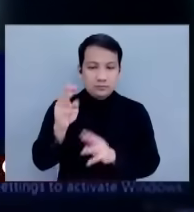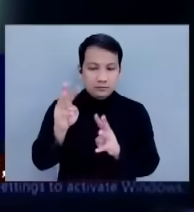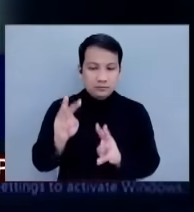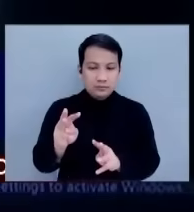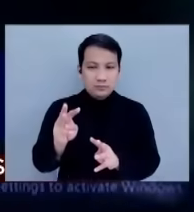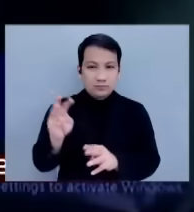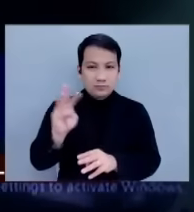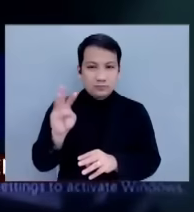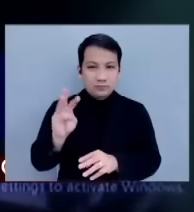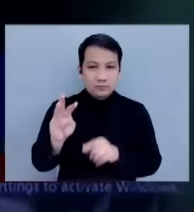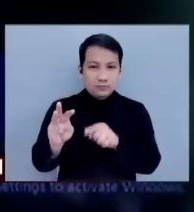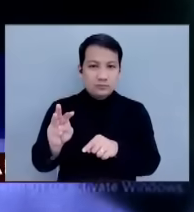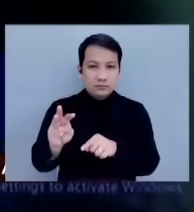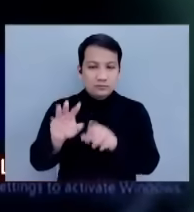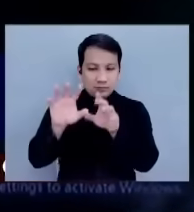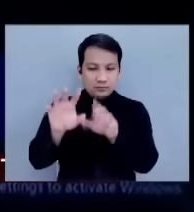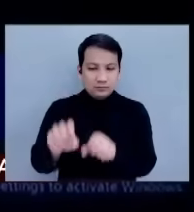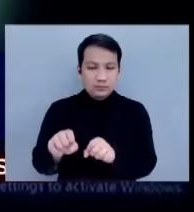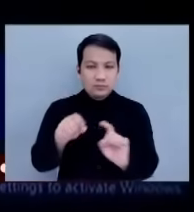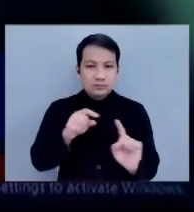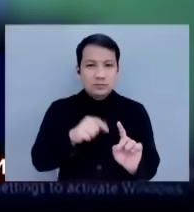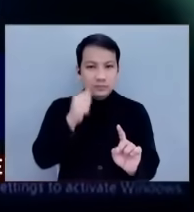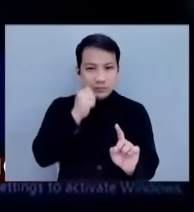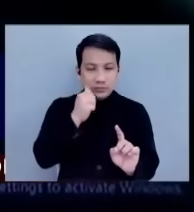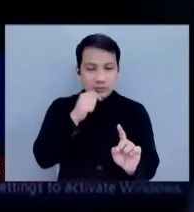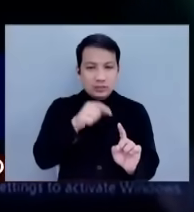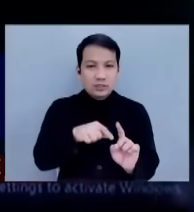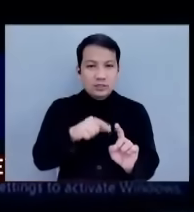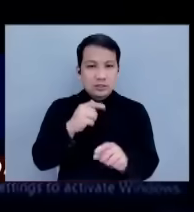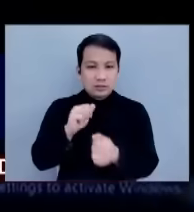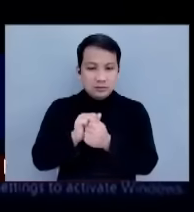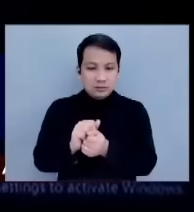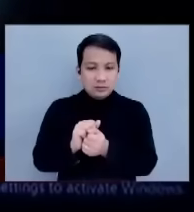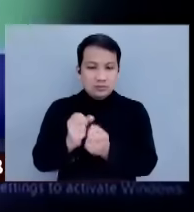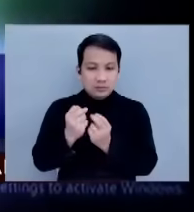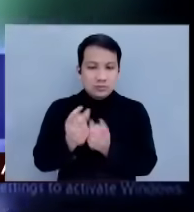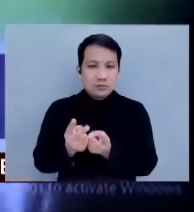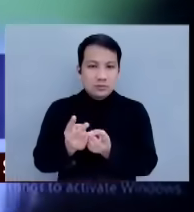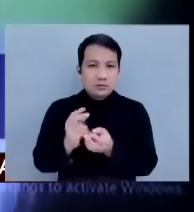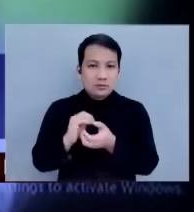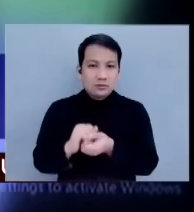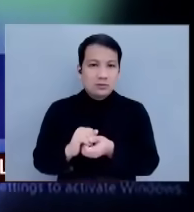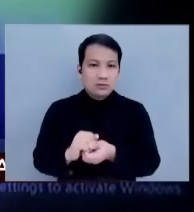sa entrapment operation ang babaeng ito at ang kanyang kinakasama.